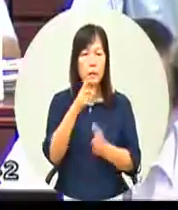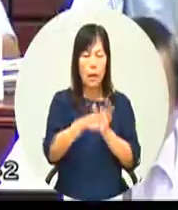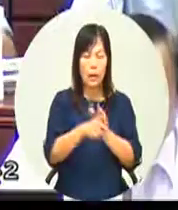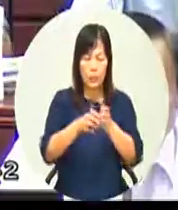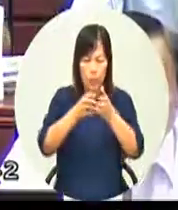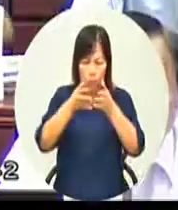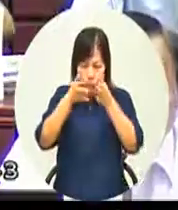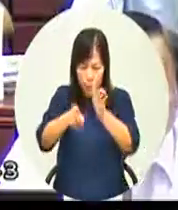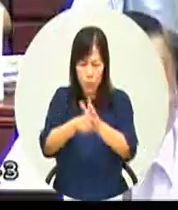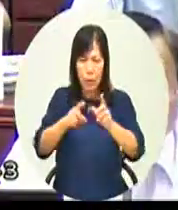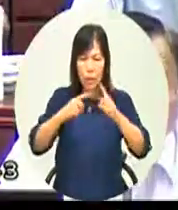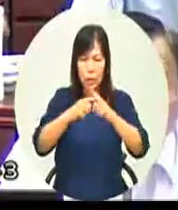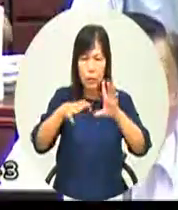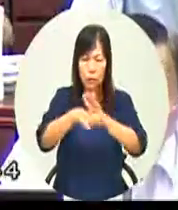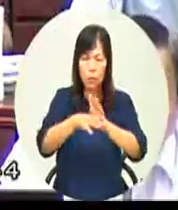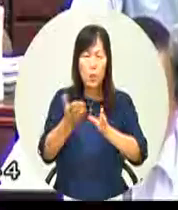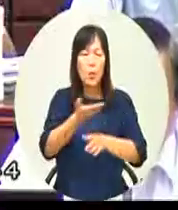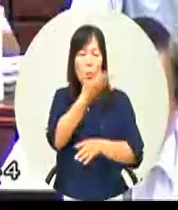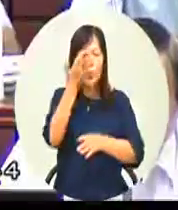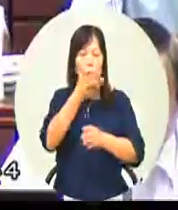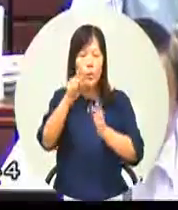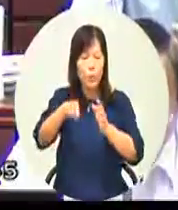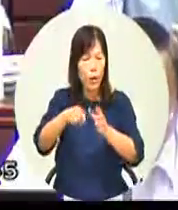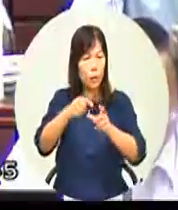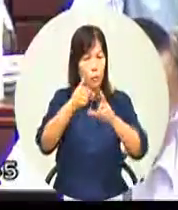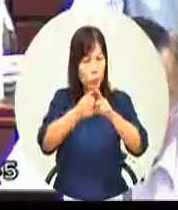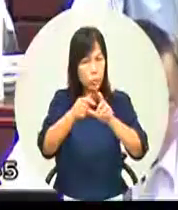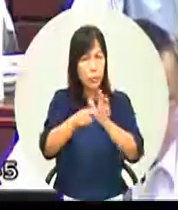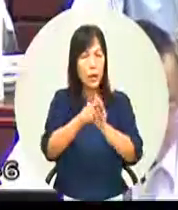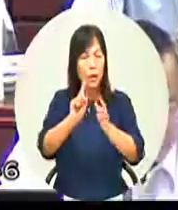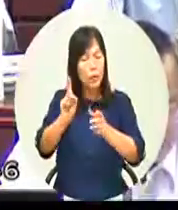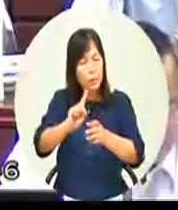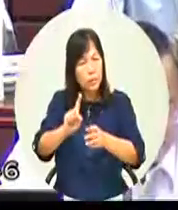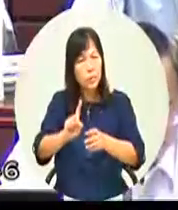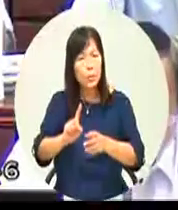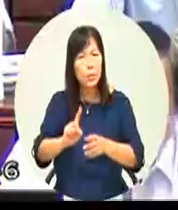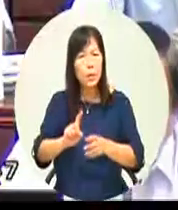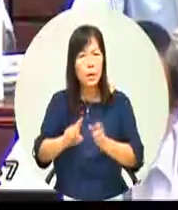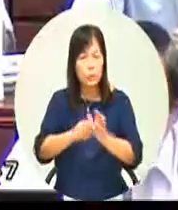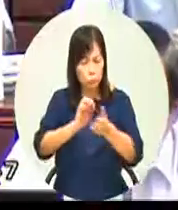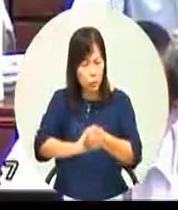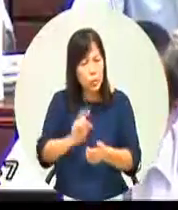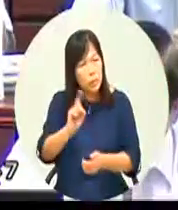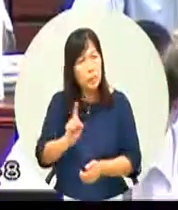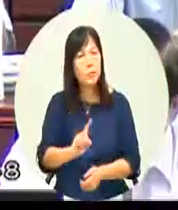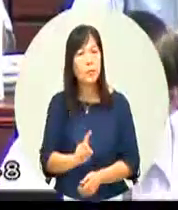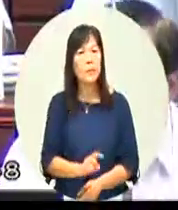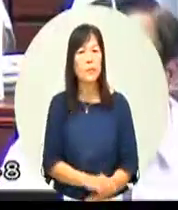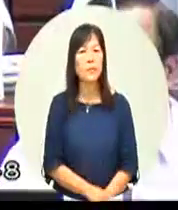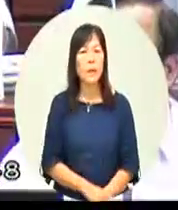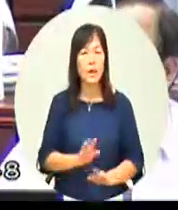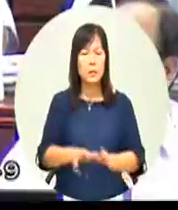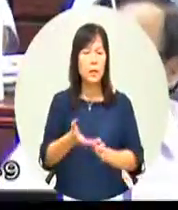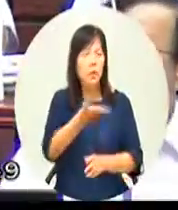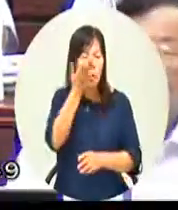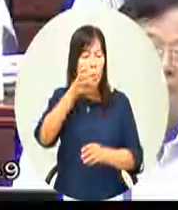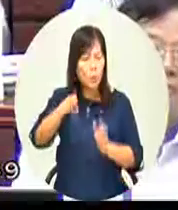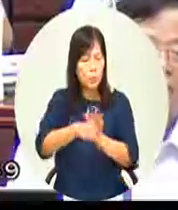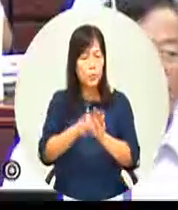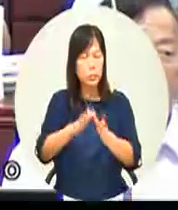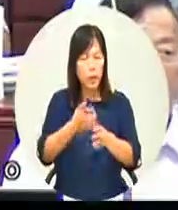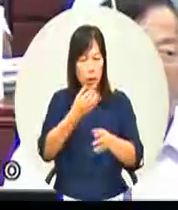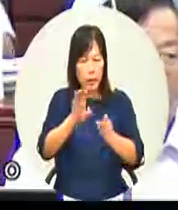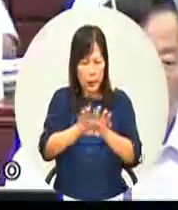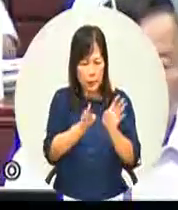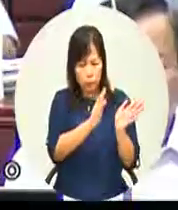为人文风貌区，那这个人文风貌区的指定到底要怎么样去决定，那我们现在目前观光局在做一些筹